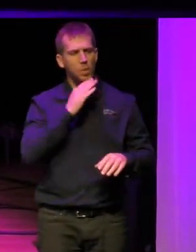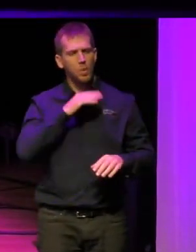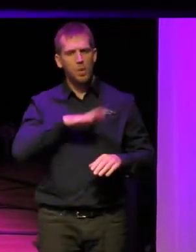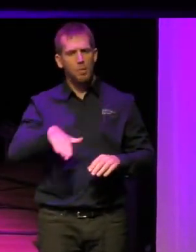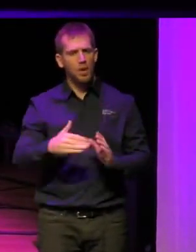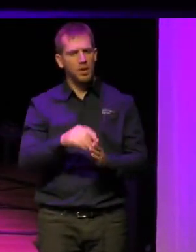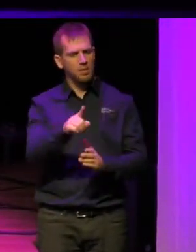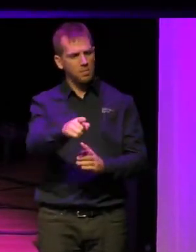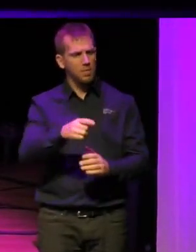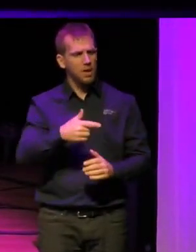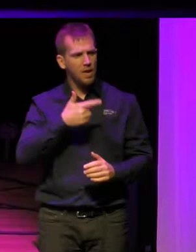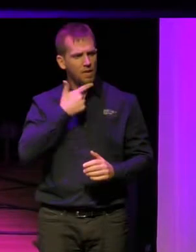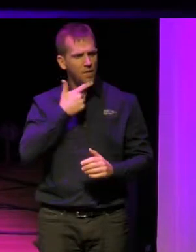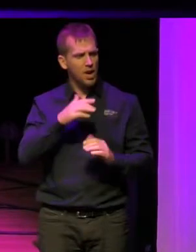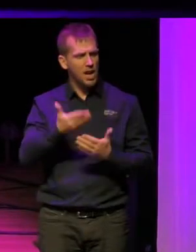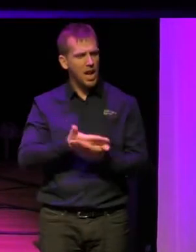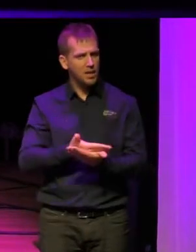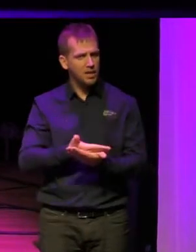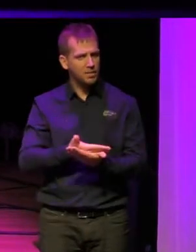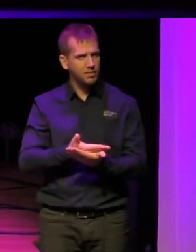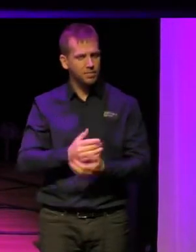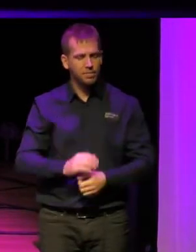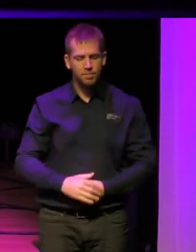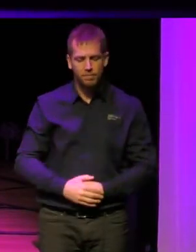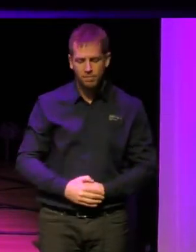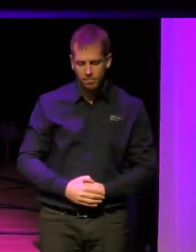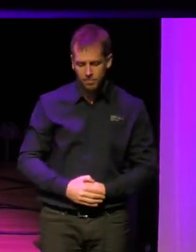av världens farligaste länder.